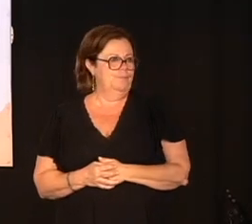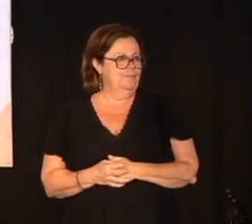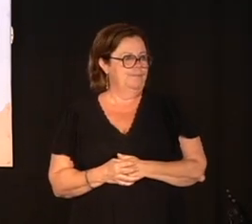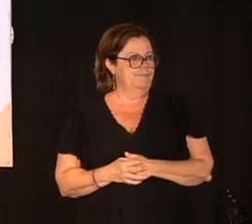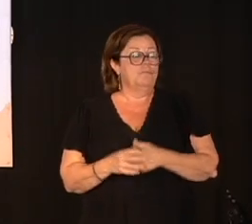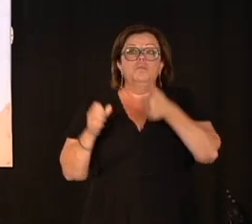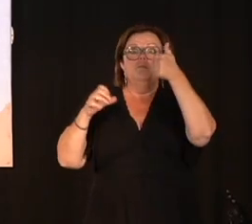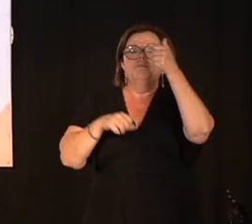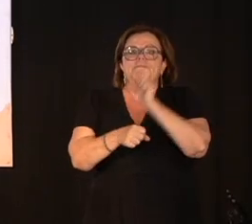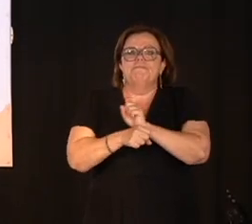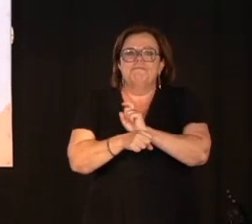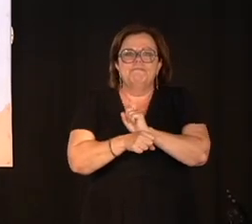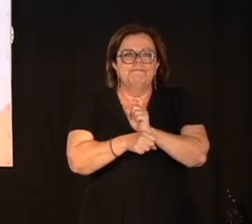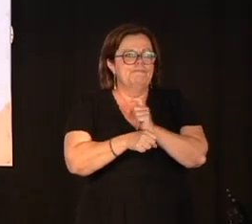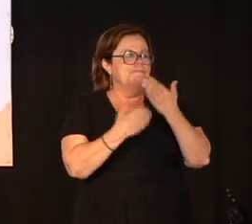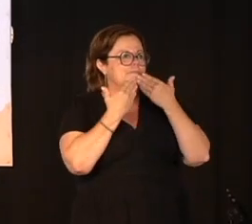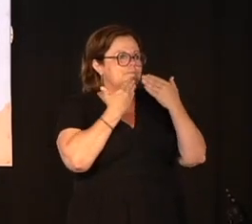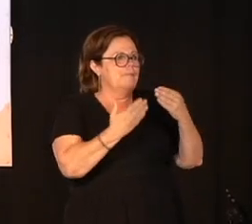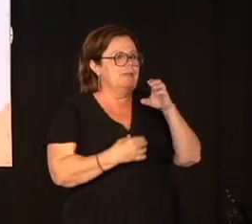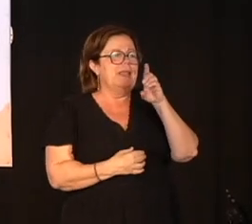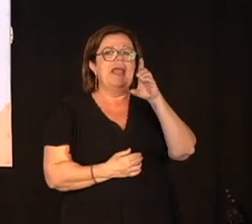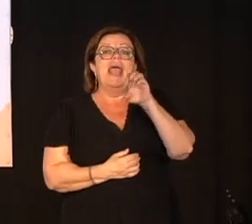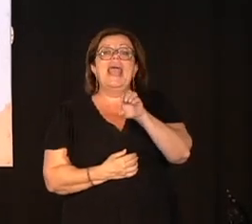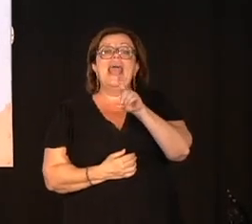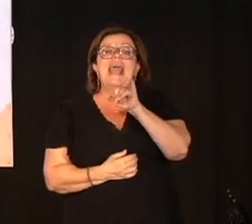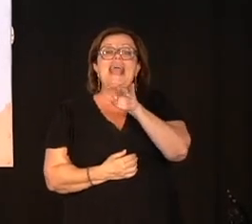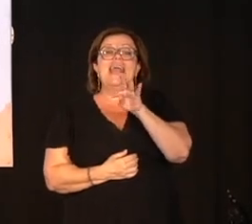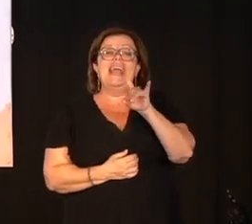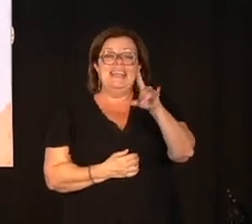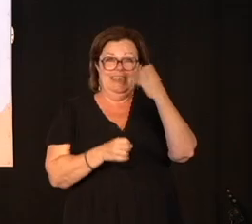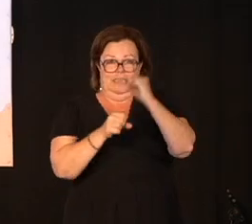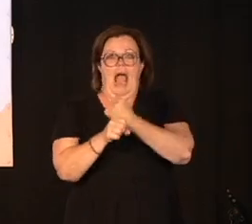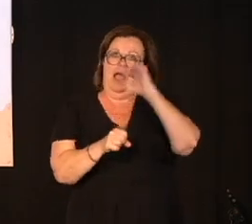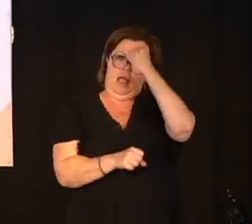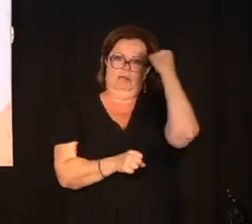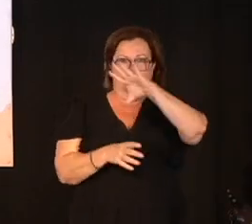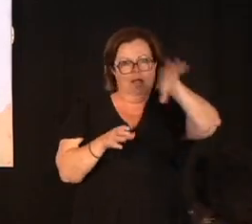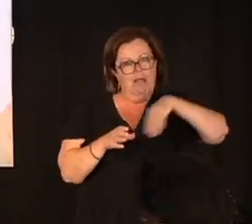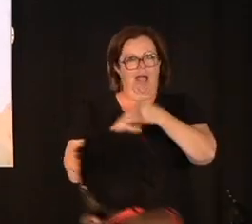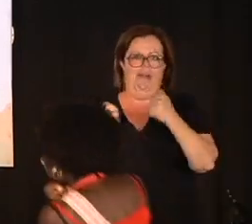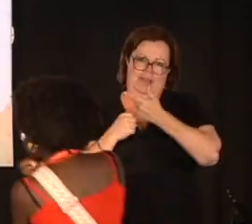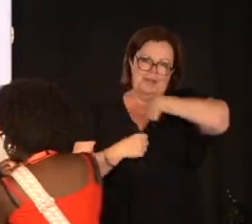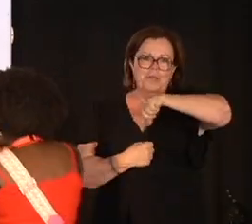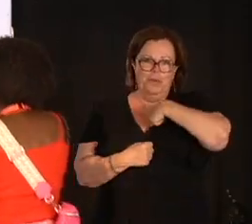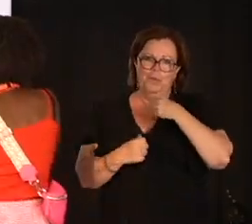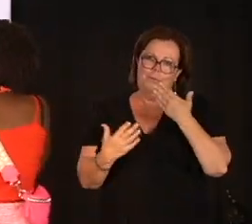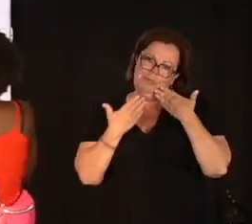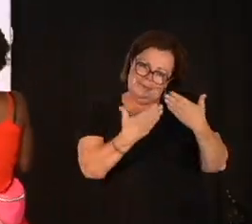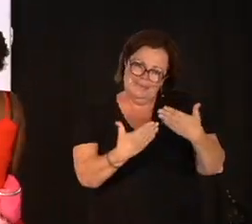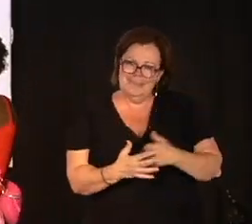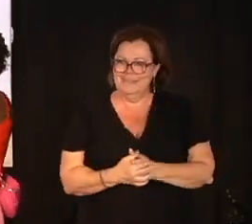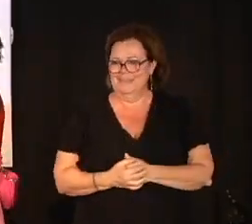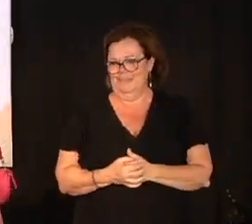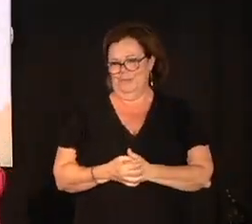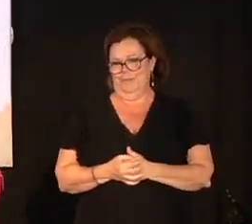Juste une seconde pour remercier Edith, qui est la stagiaire qui a travaillé encore cette année avec nous. Une petite fleur. Voilà.